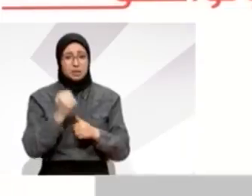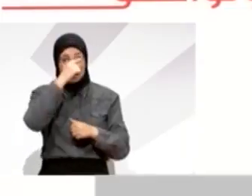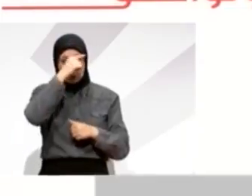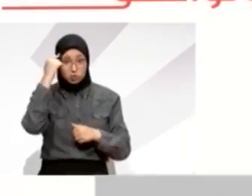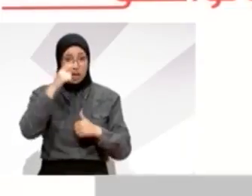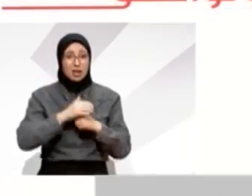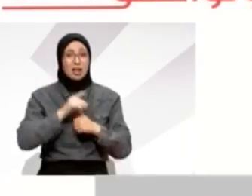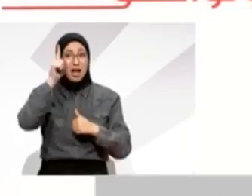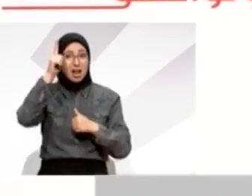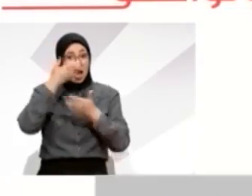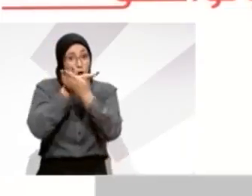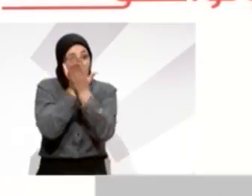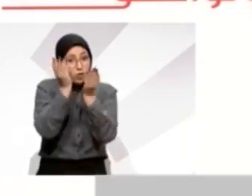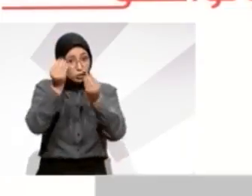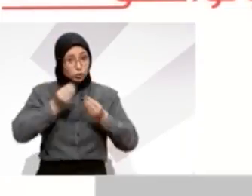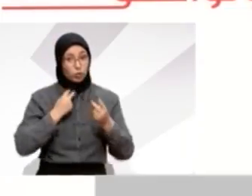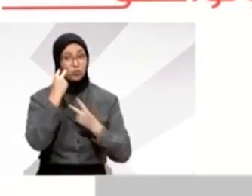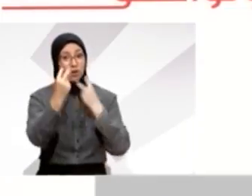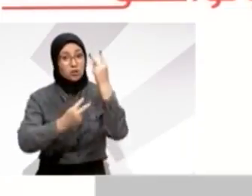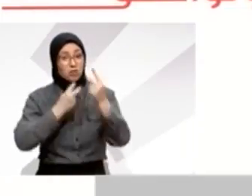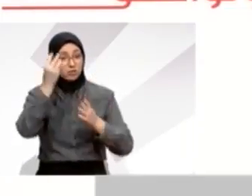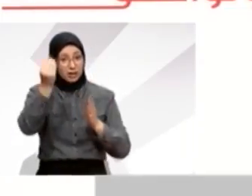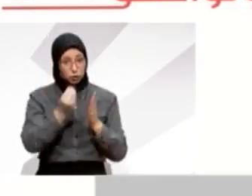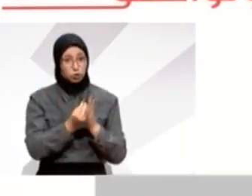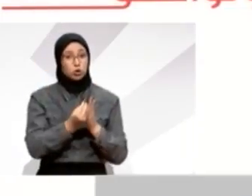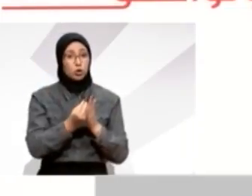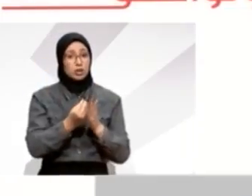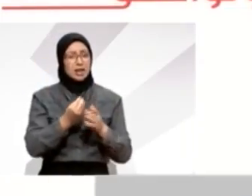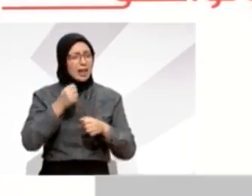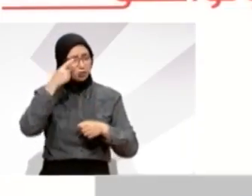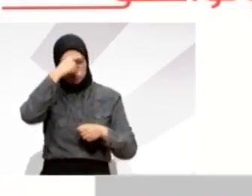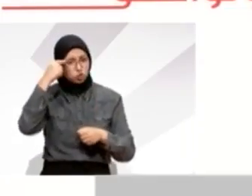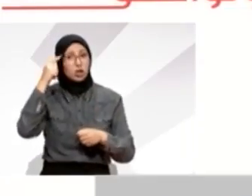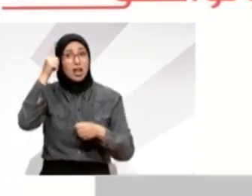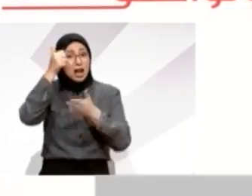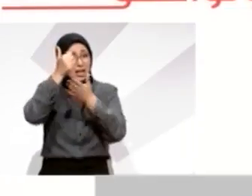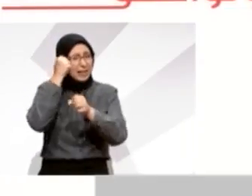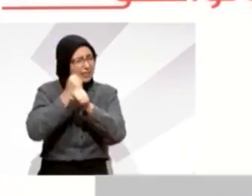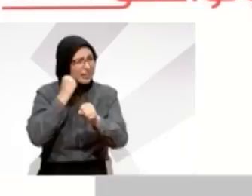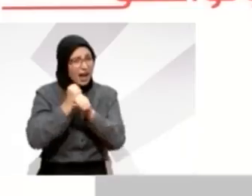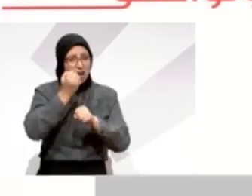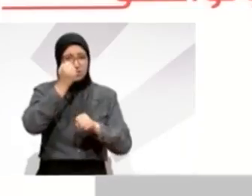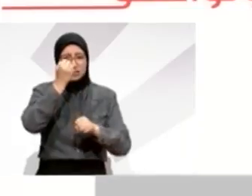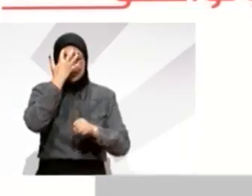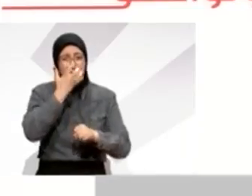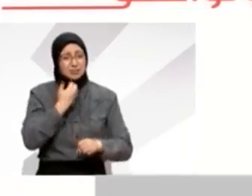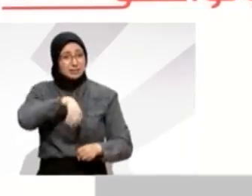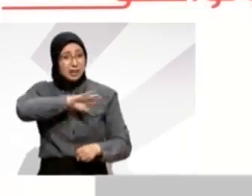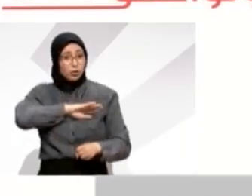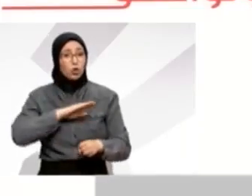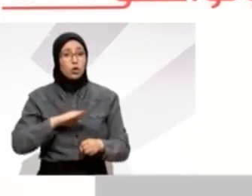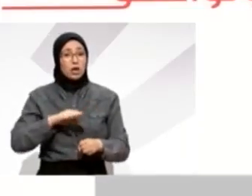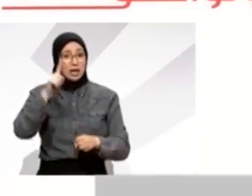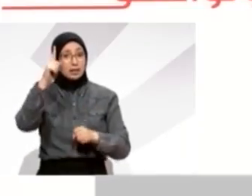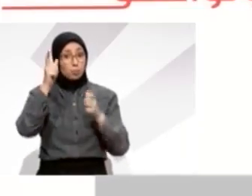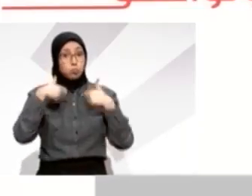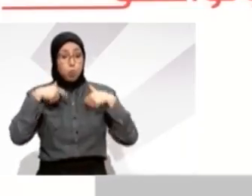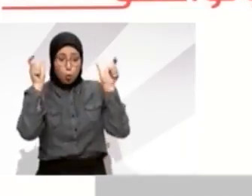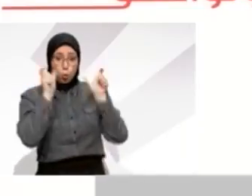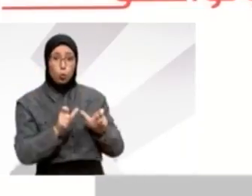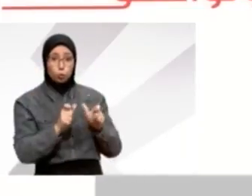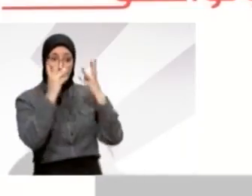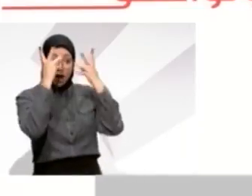ان شاء الله يكون عن ثقه الناس اللي بس تعطيني ثقتها واقول لهم راني بيحاول الله الخدمه وعندك ملحق تراقبون او